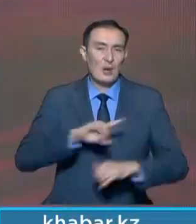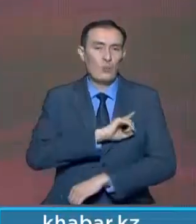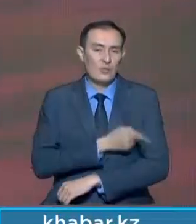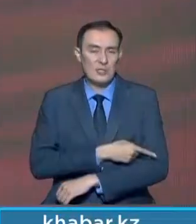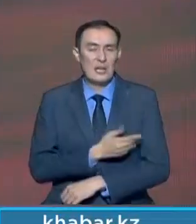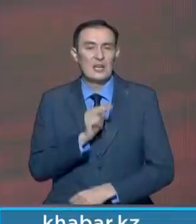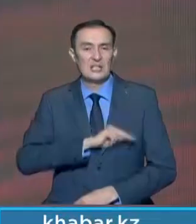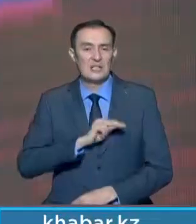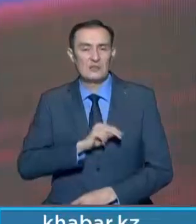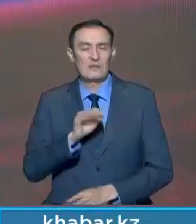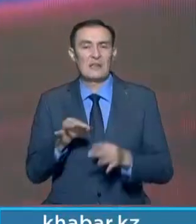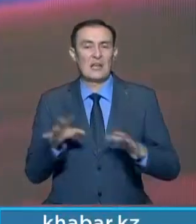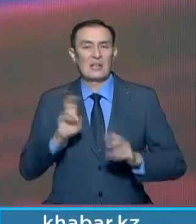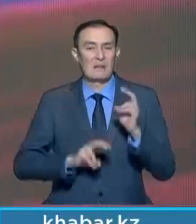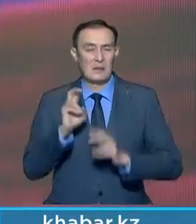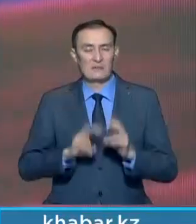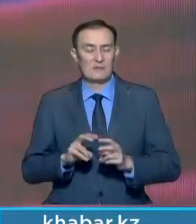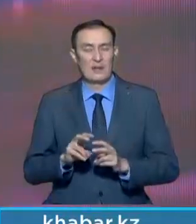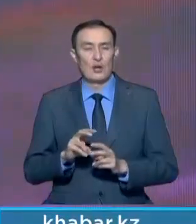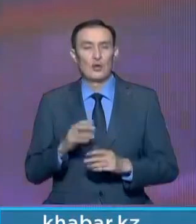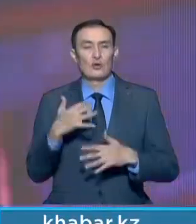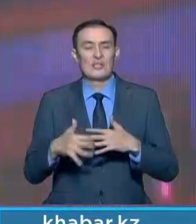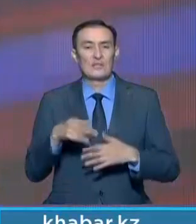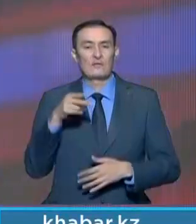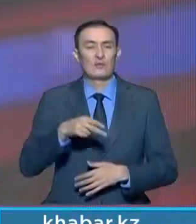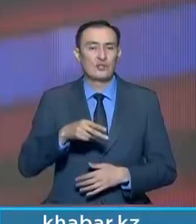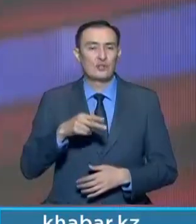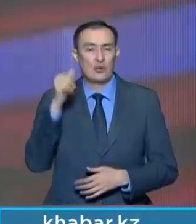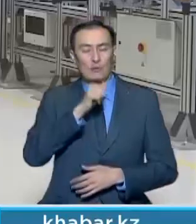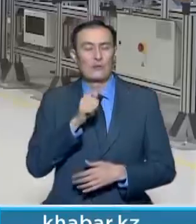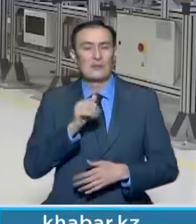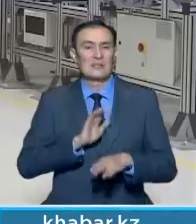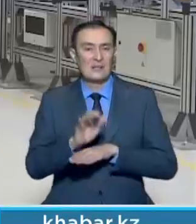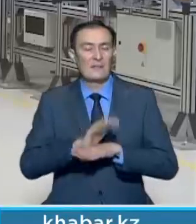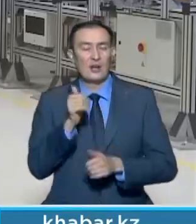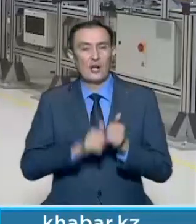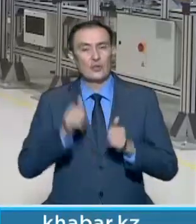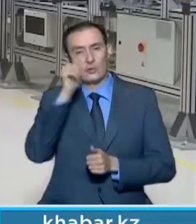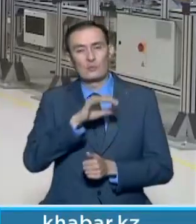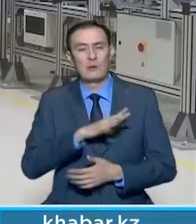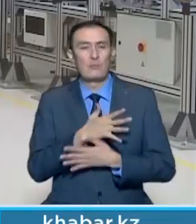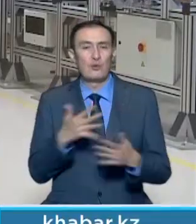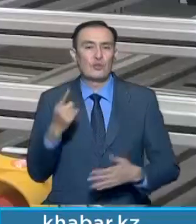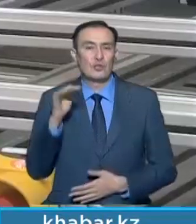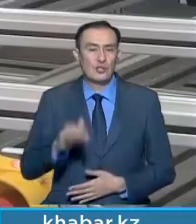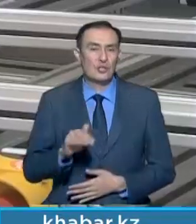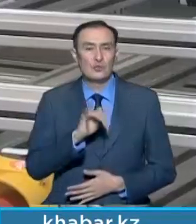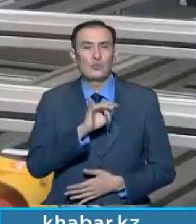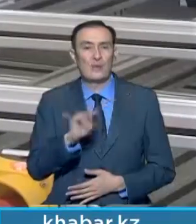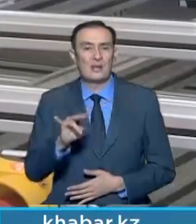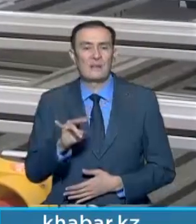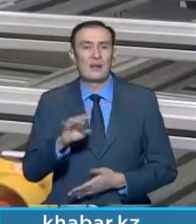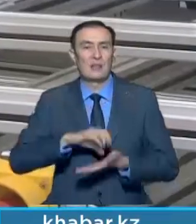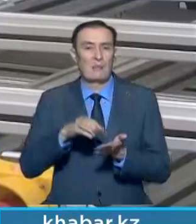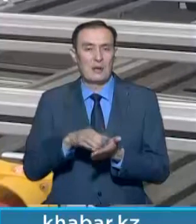мощности действующего ядерного производства. До середины 2000-х с конвейера ежегодно сходили свыше 1000 тонн